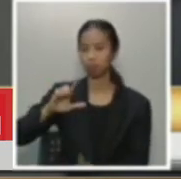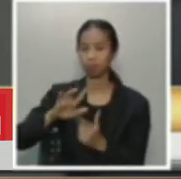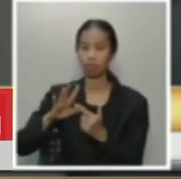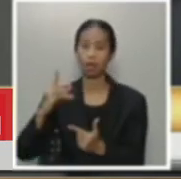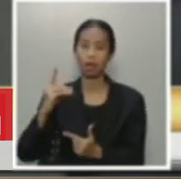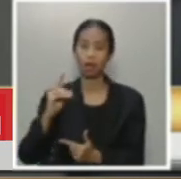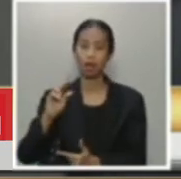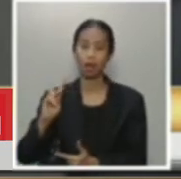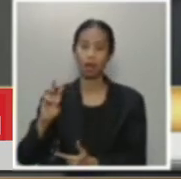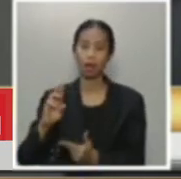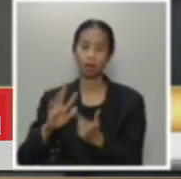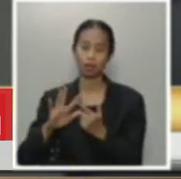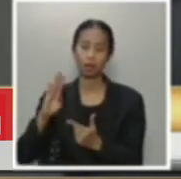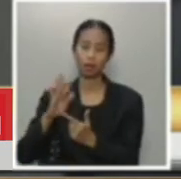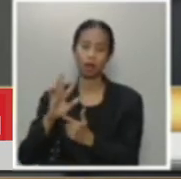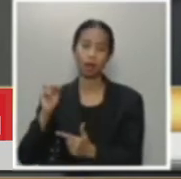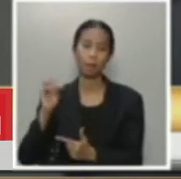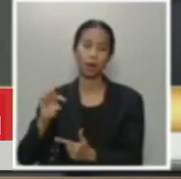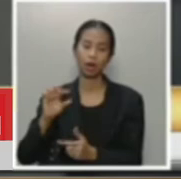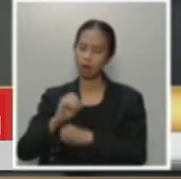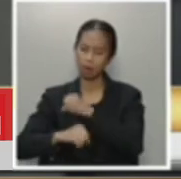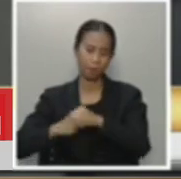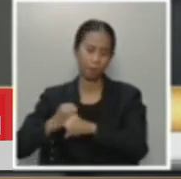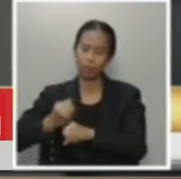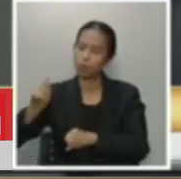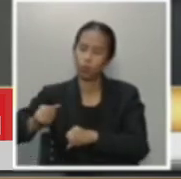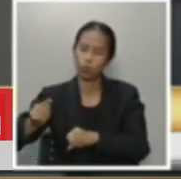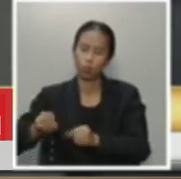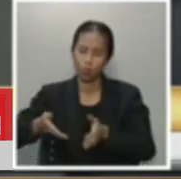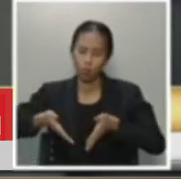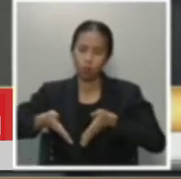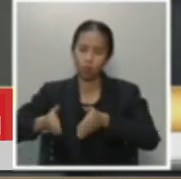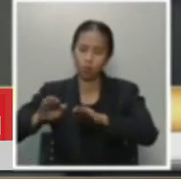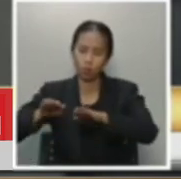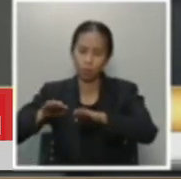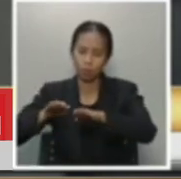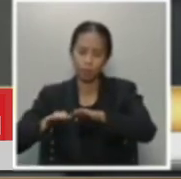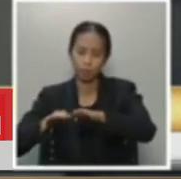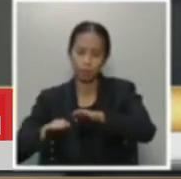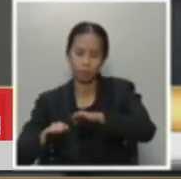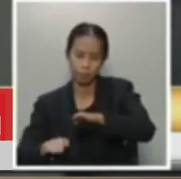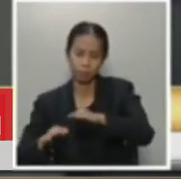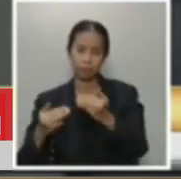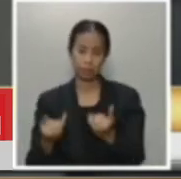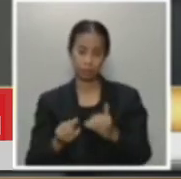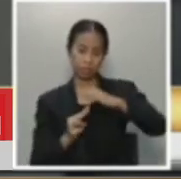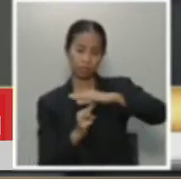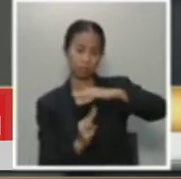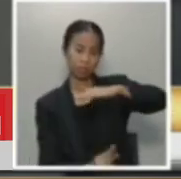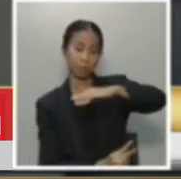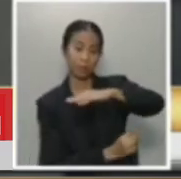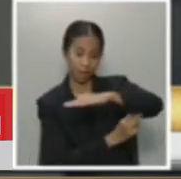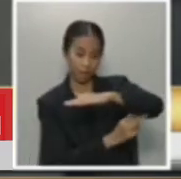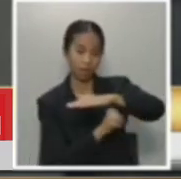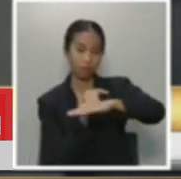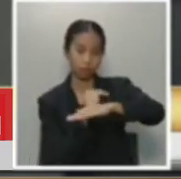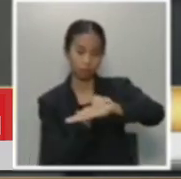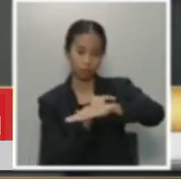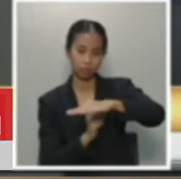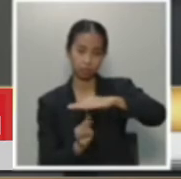เกิดการยุบของถนนทุกๆปีทุกๆปีนะคะท่านประธานทำให้สะพานข้ามท